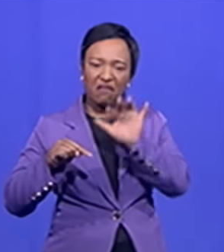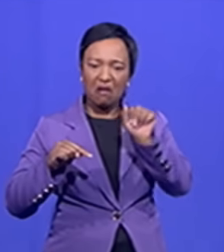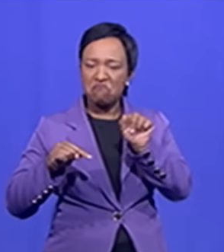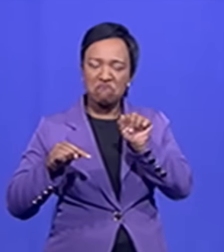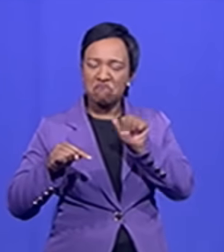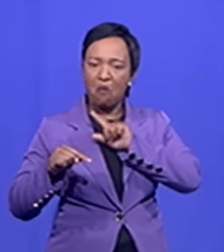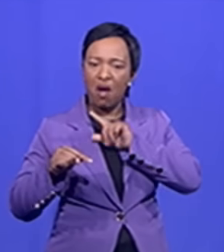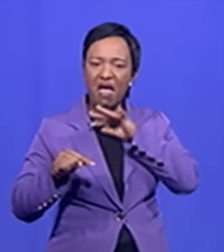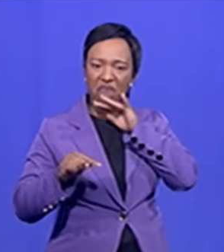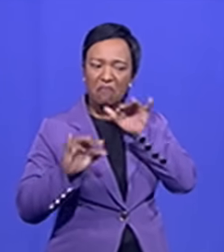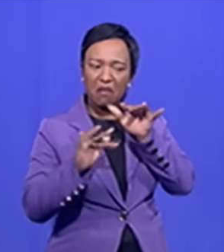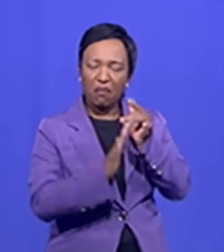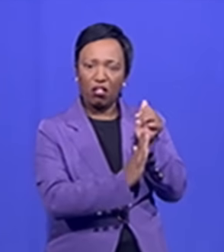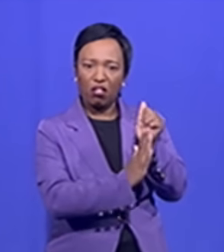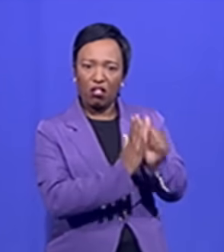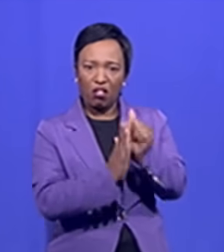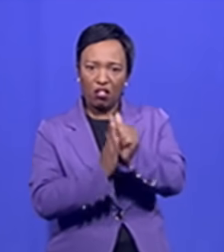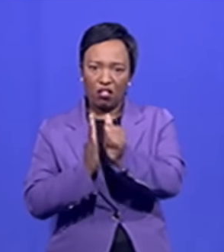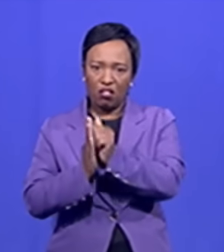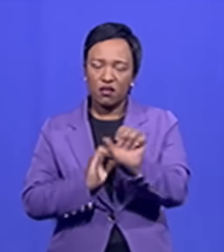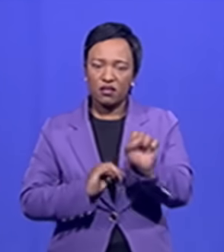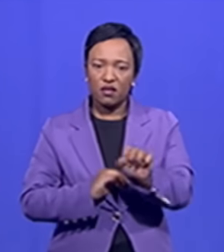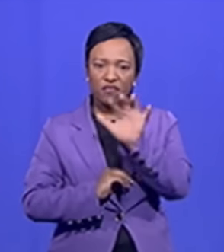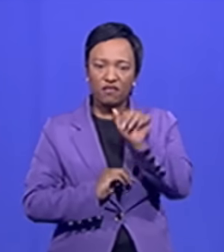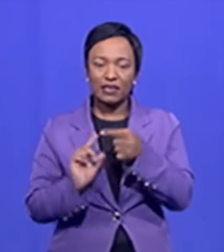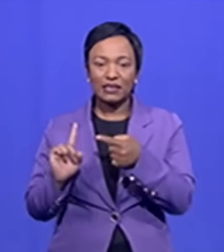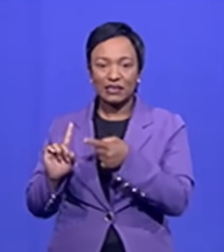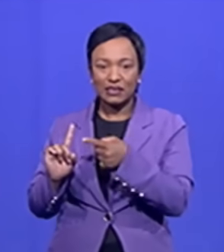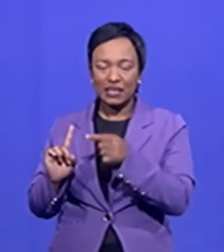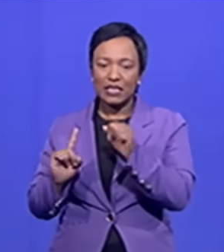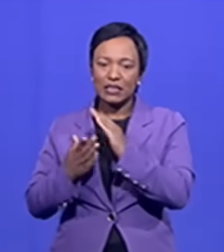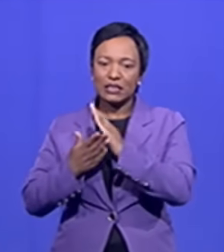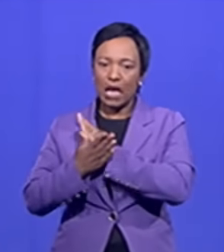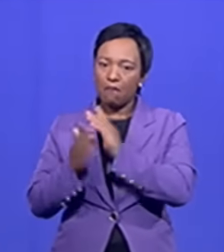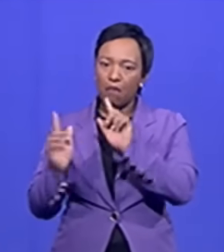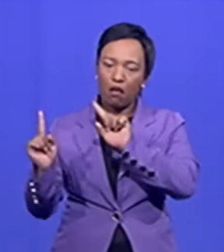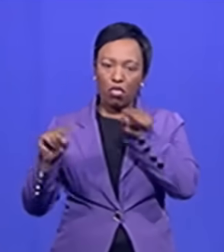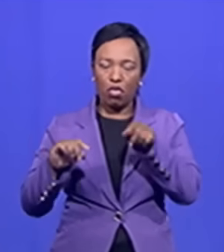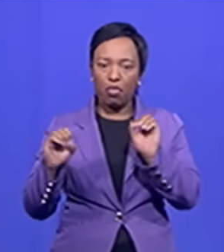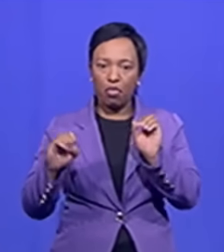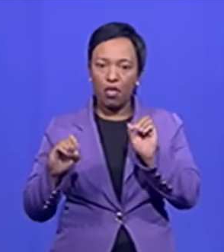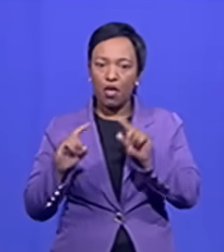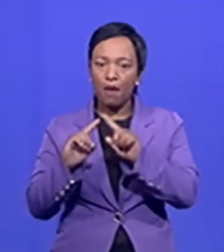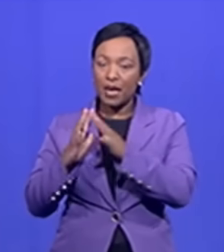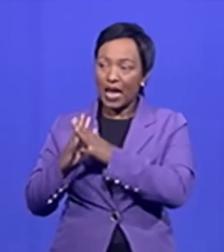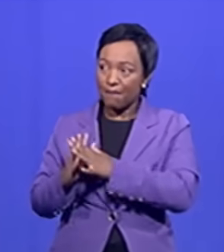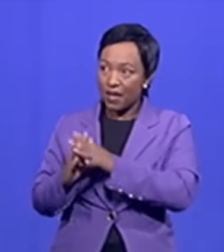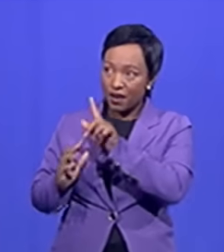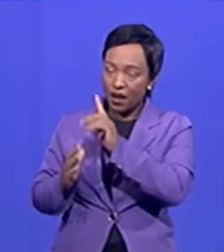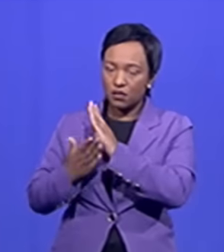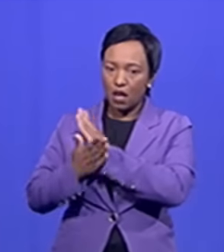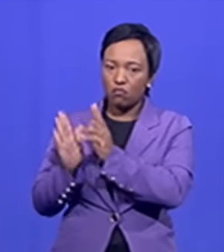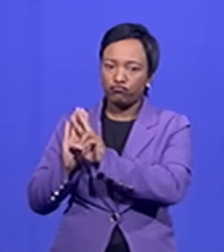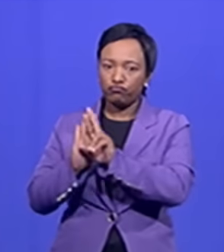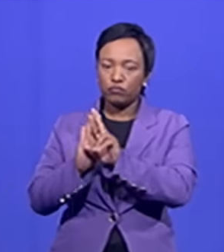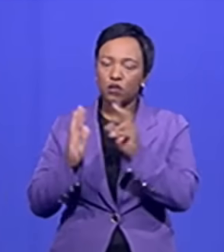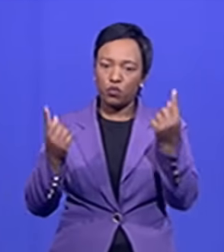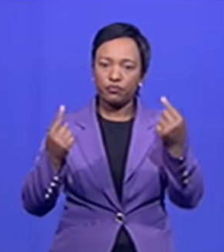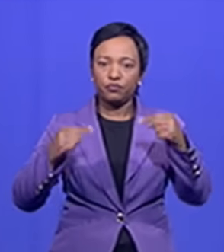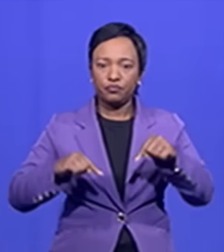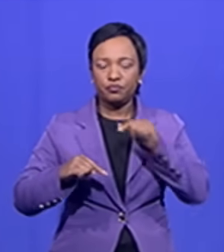ntse a bolawa Afrika Borwa. Fakude o re le ha ba bang ba bahlanka ba keke ba teng barumuwa ba Amerika ba tla ba teng ho sena taba ditlaleho tsena